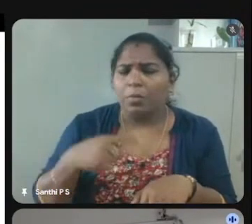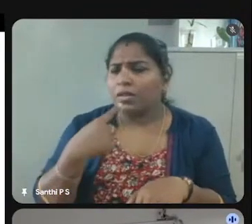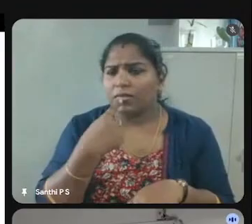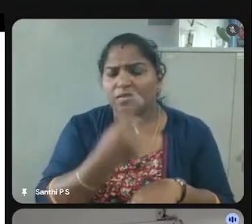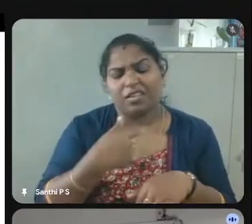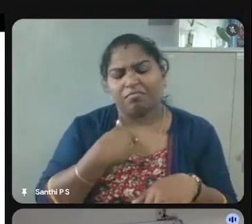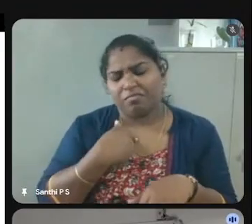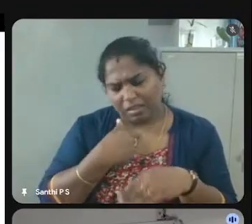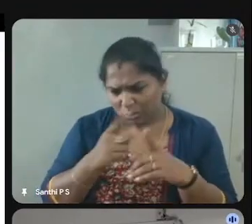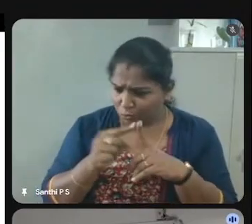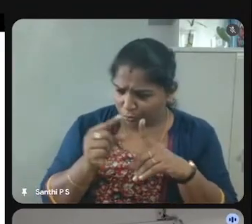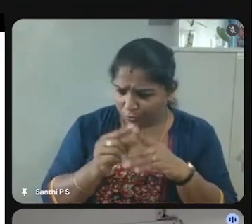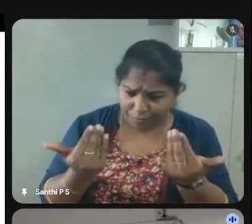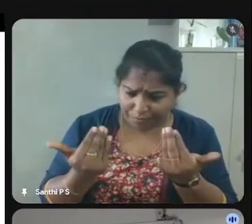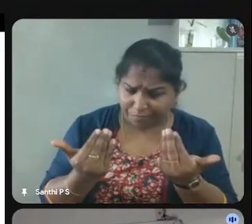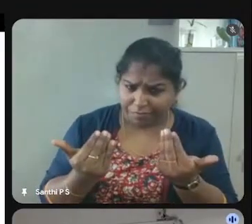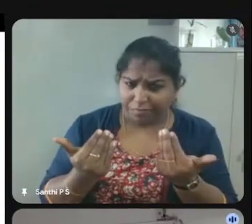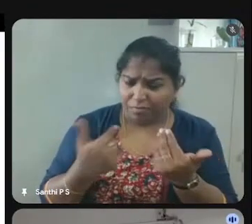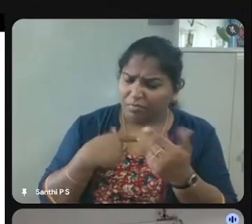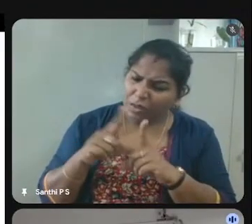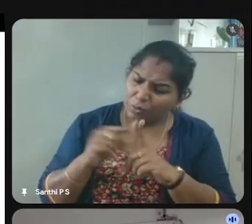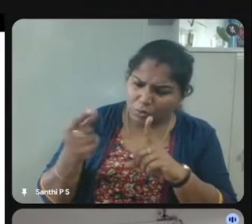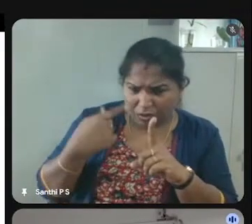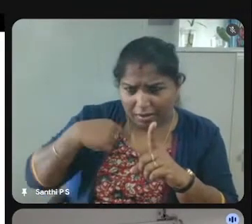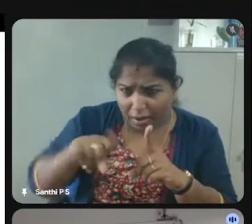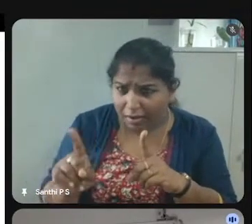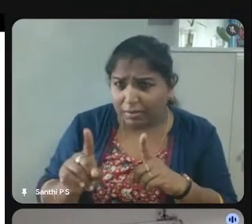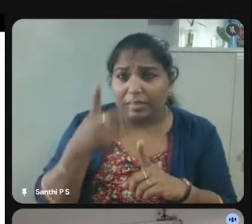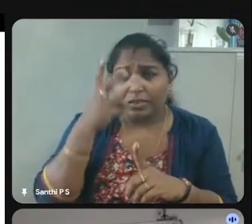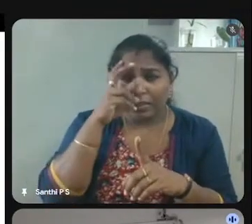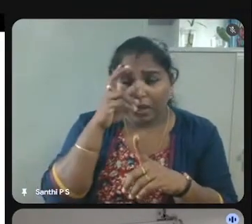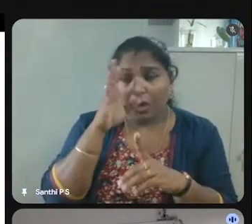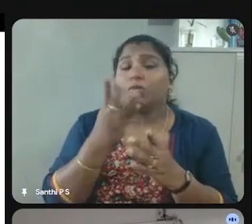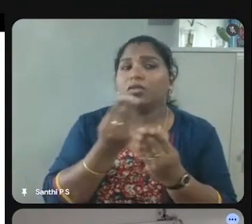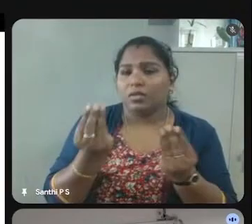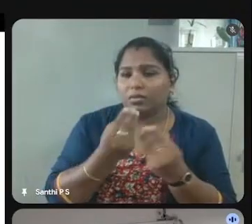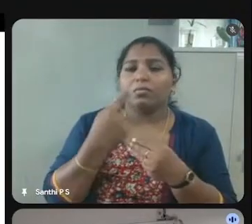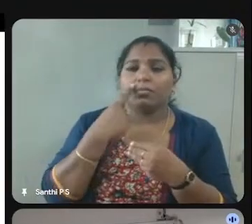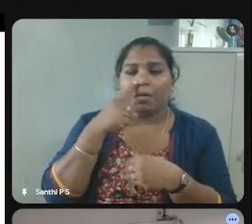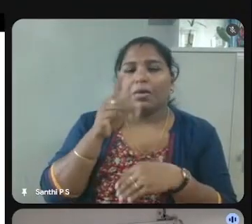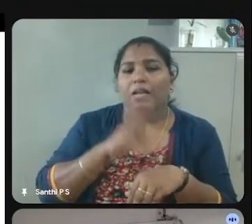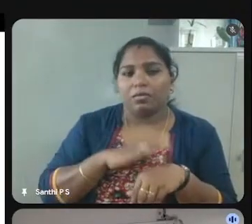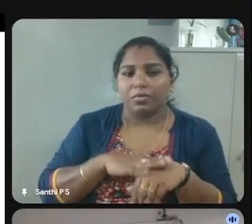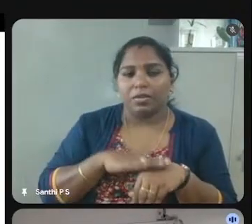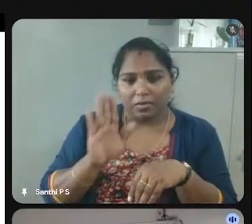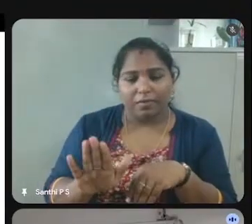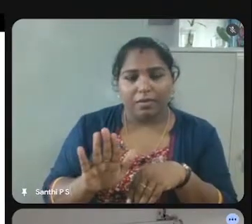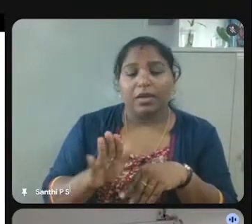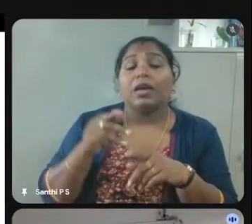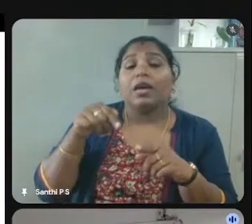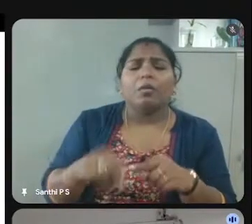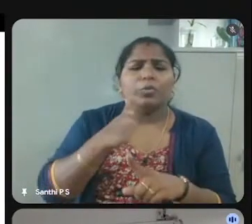ചെയ്യാൻ സാധിക്കുമോ, അല്ലെങ്കിൽ ഞാൻ ഈ ചെയ്യുന്നത് ശരിയാണോ എന്നുള്ളതിൽ ഒരു സംശയം പലർക്കും ഉണ്ടാകാറുണ്ട്. അപ്പോ ഇപ്പോഴത്തെ